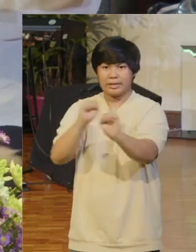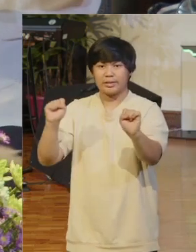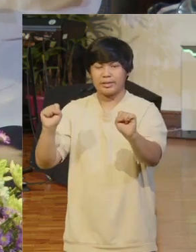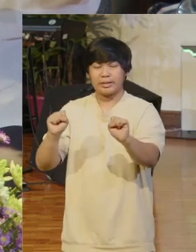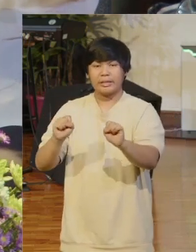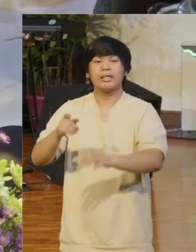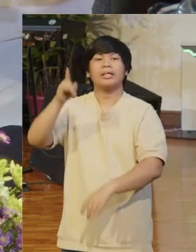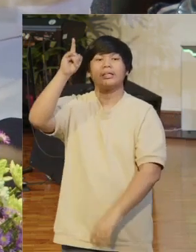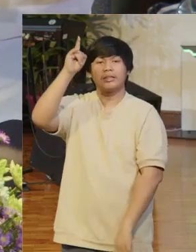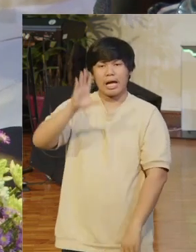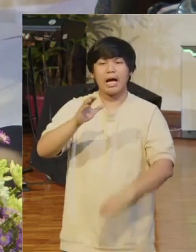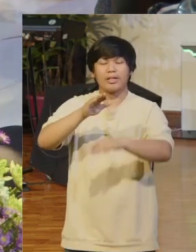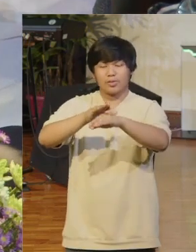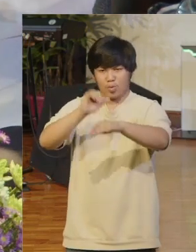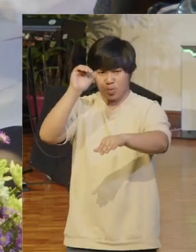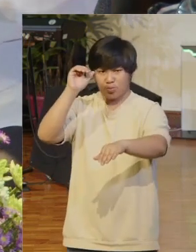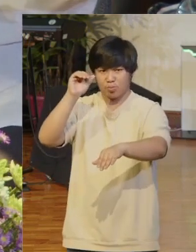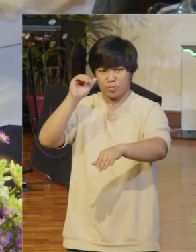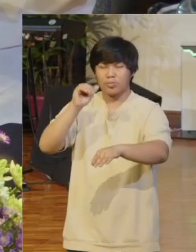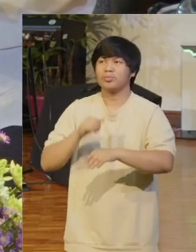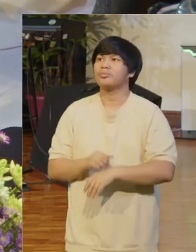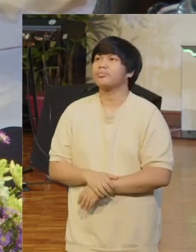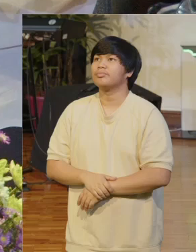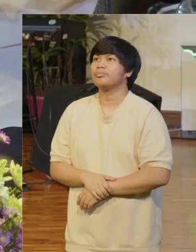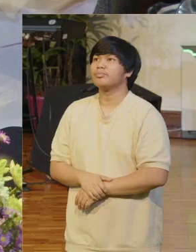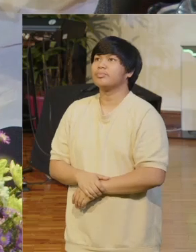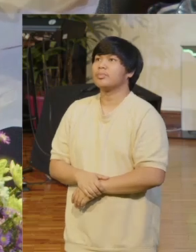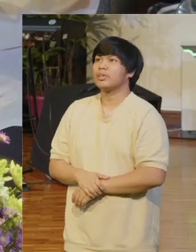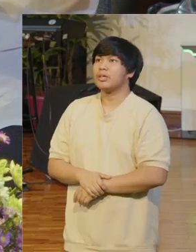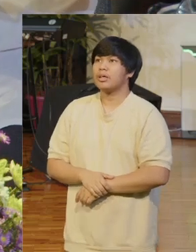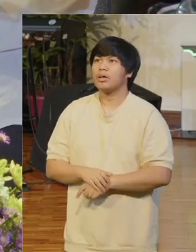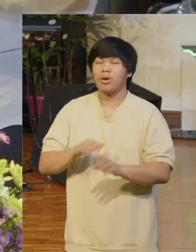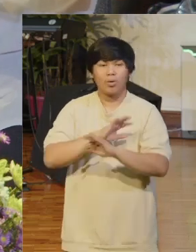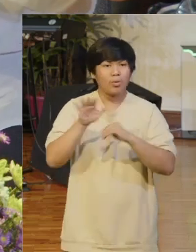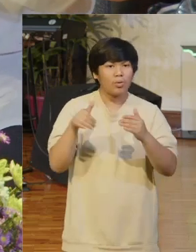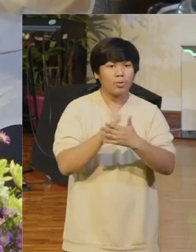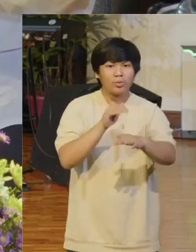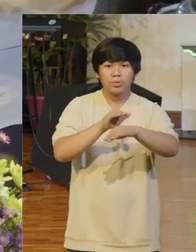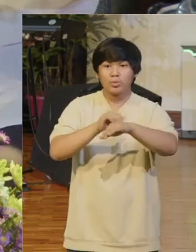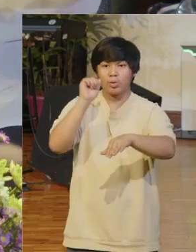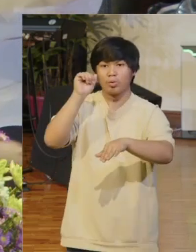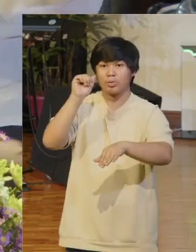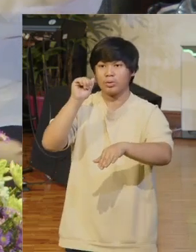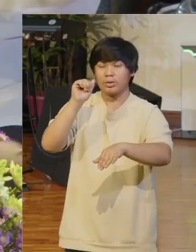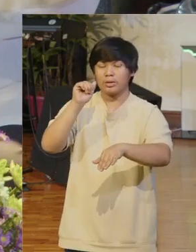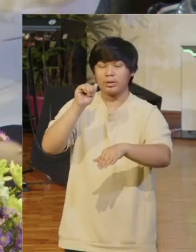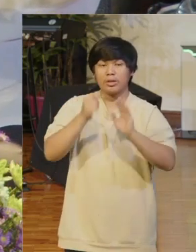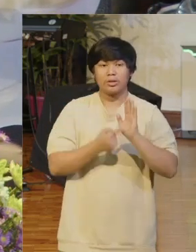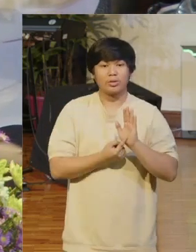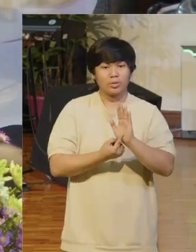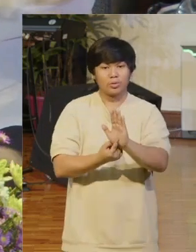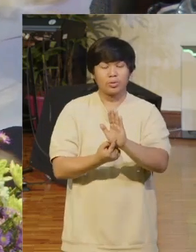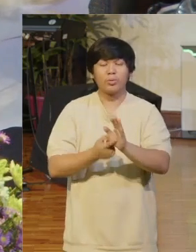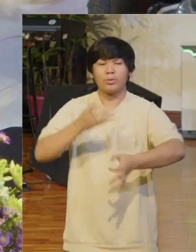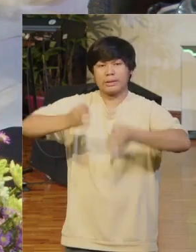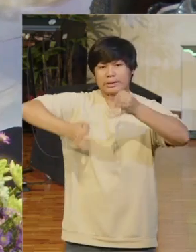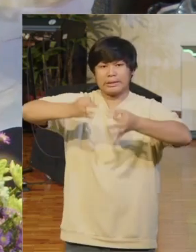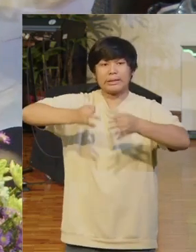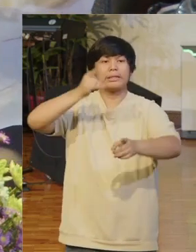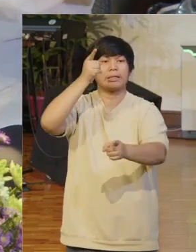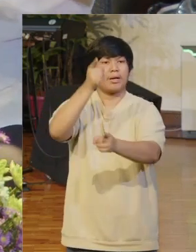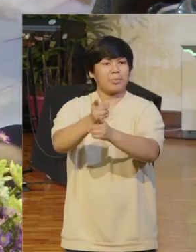He also called, past tense. And those whom He called, He also